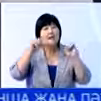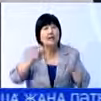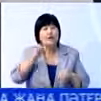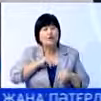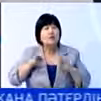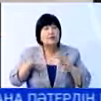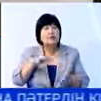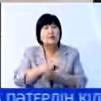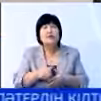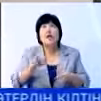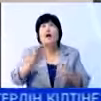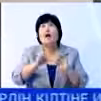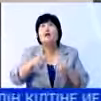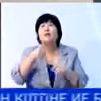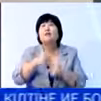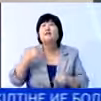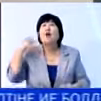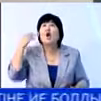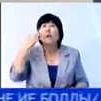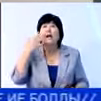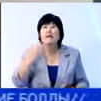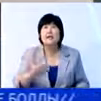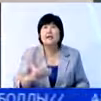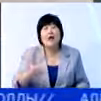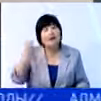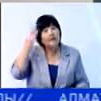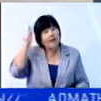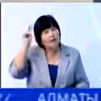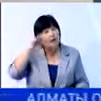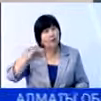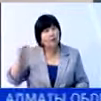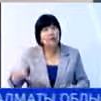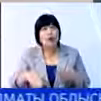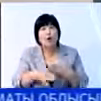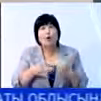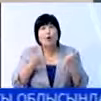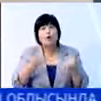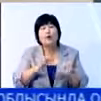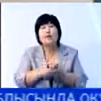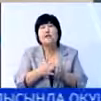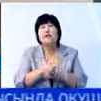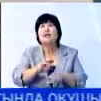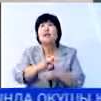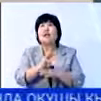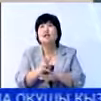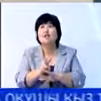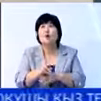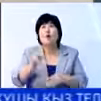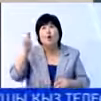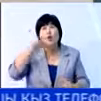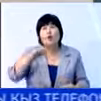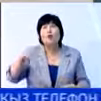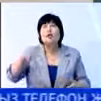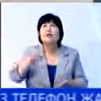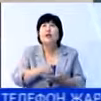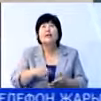шұғылданды. Олимпиаданың негізгі мақсаты дарынды оқушыларды қолдау үшін жағдай жасау, оқушылардың